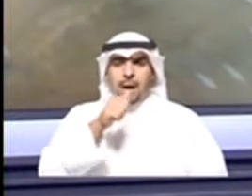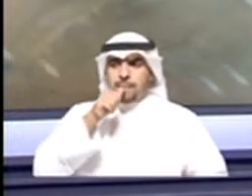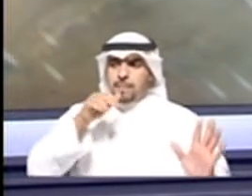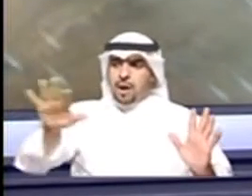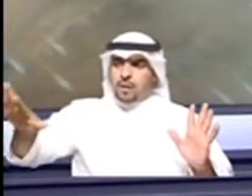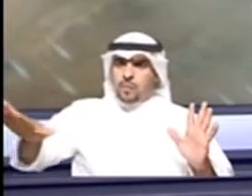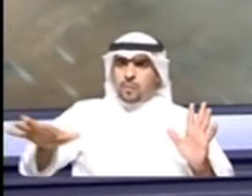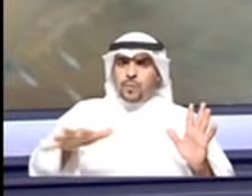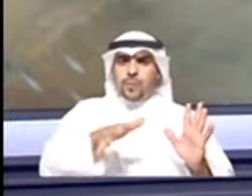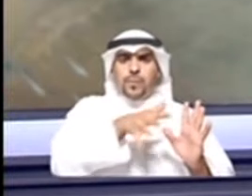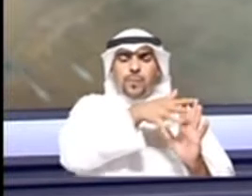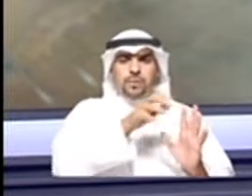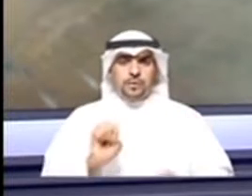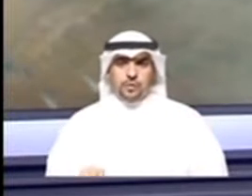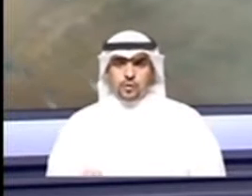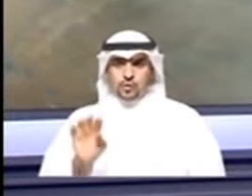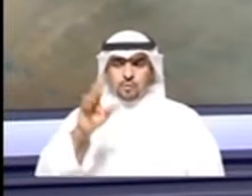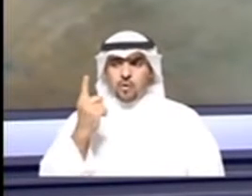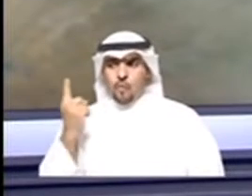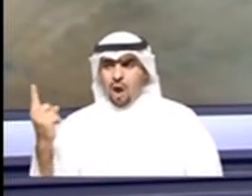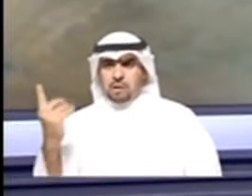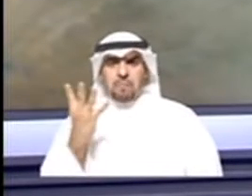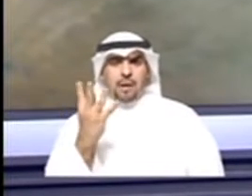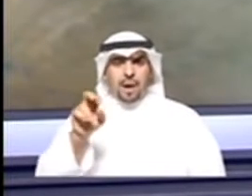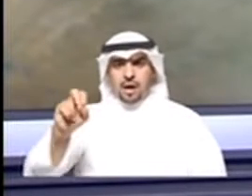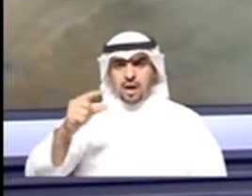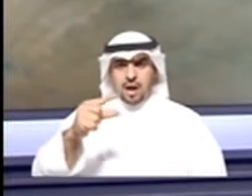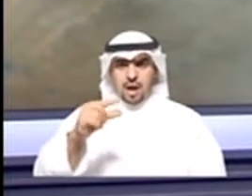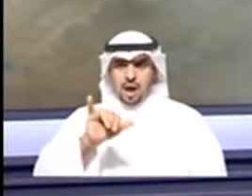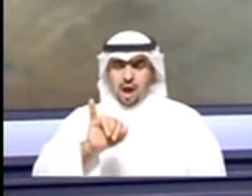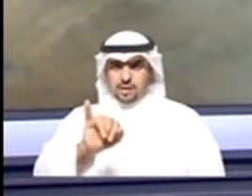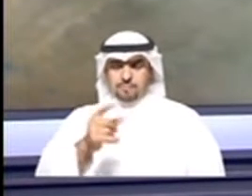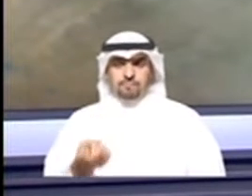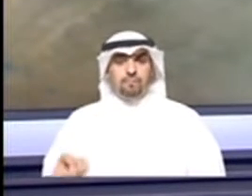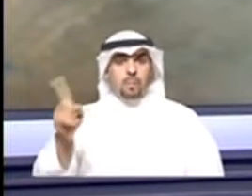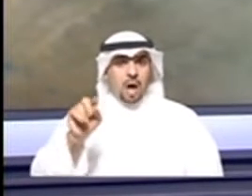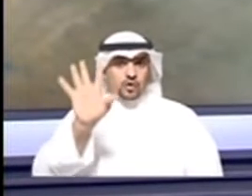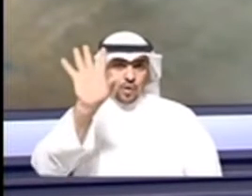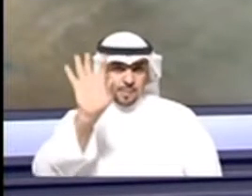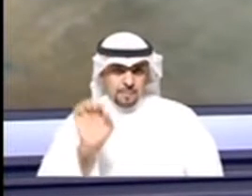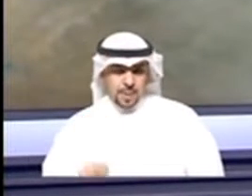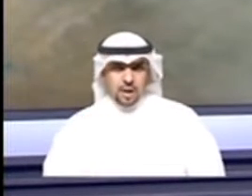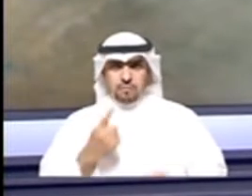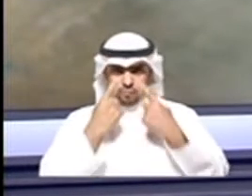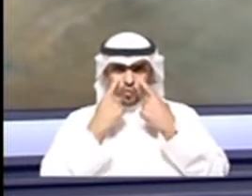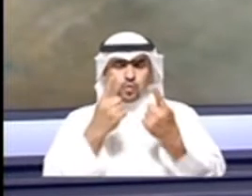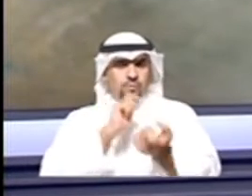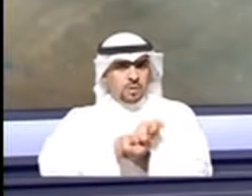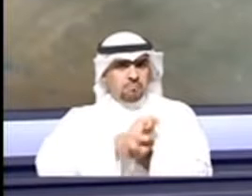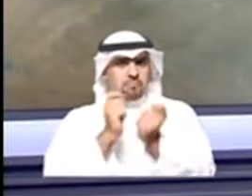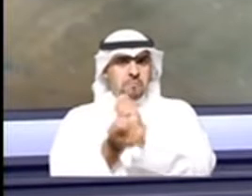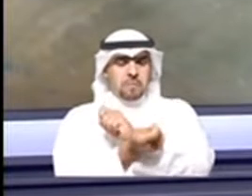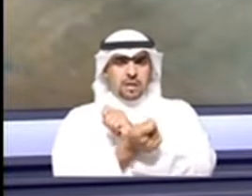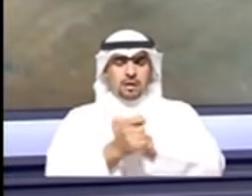نهارا ما بين 1 إلى 4 قدم. مساء يوم الغد راح نلاحظ تراجع ملحوظ في سرعة الرياح، متوقع تصل إلى